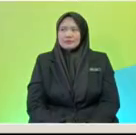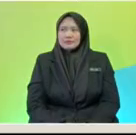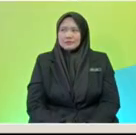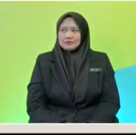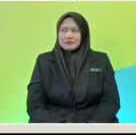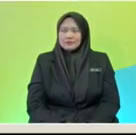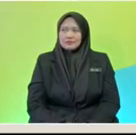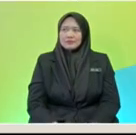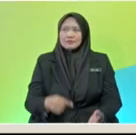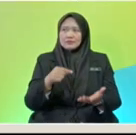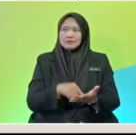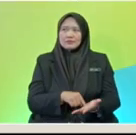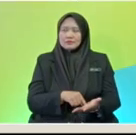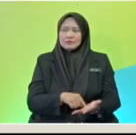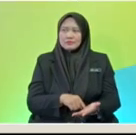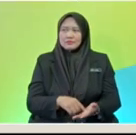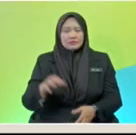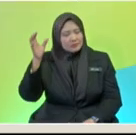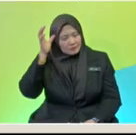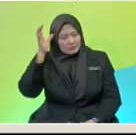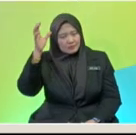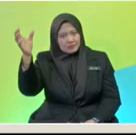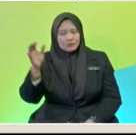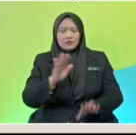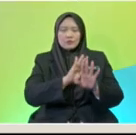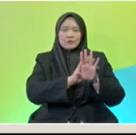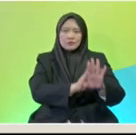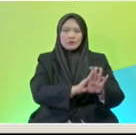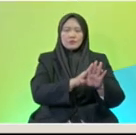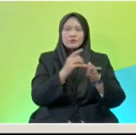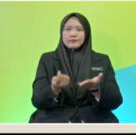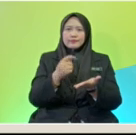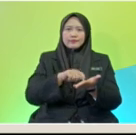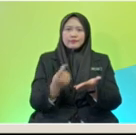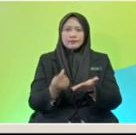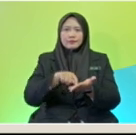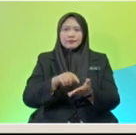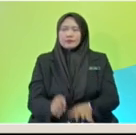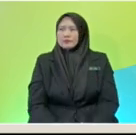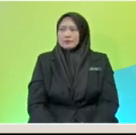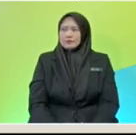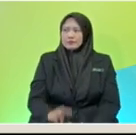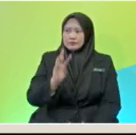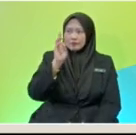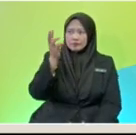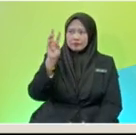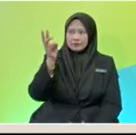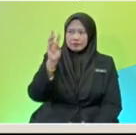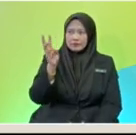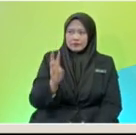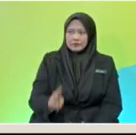tentang konsep tolak butuh turun oke adik-adik oke 16 tuh Oke